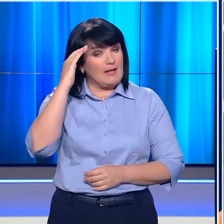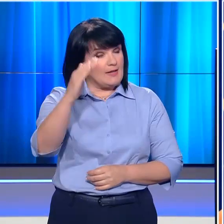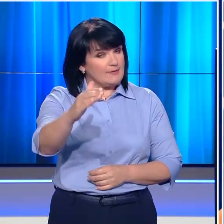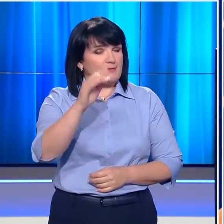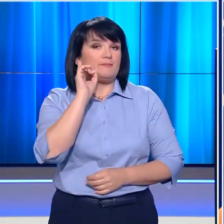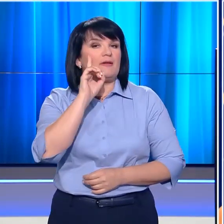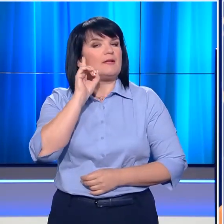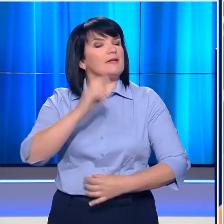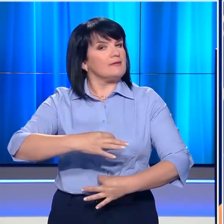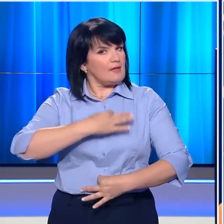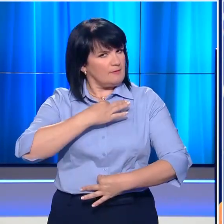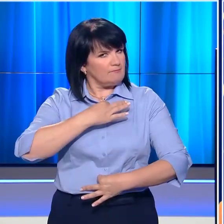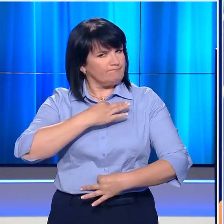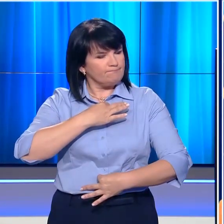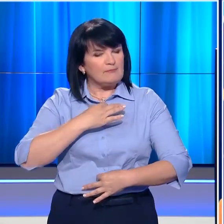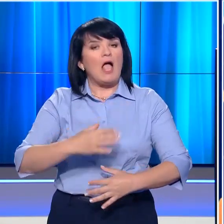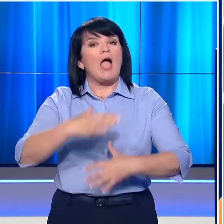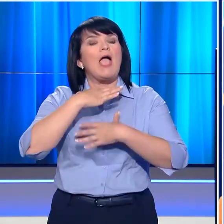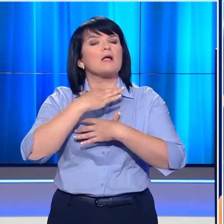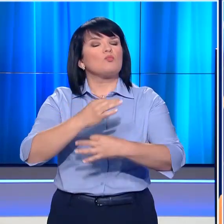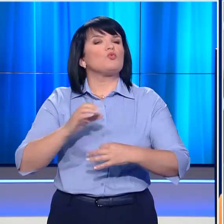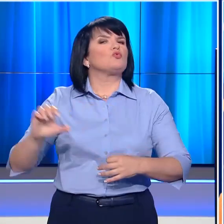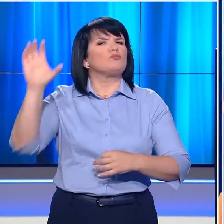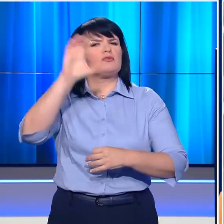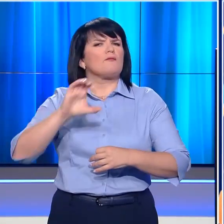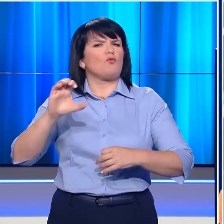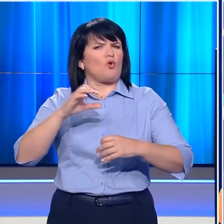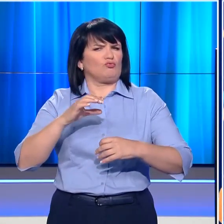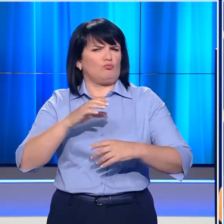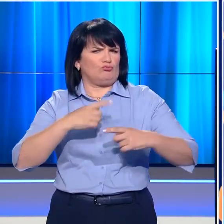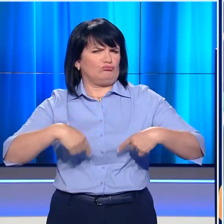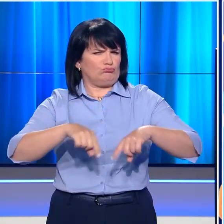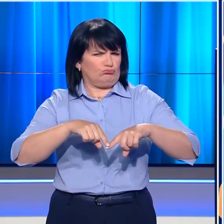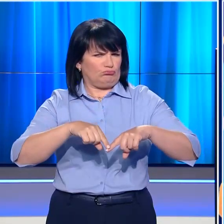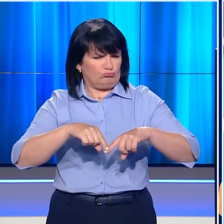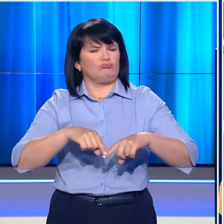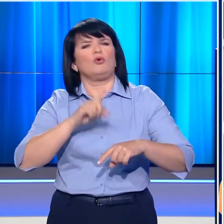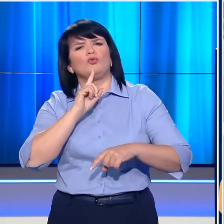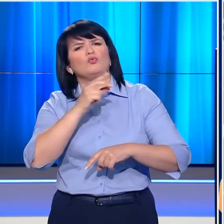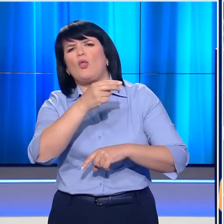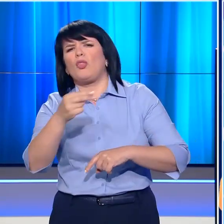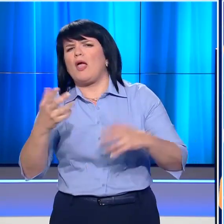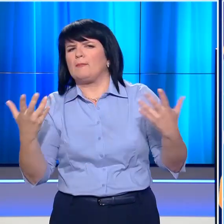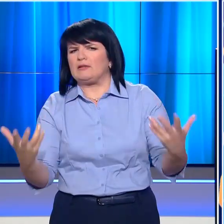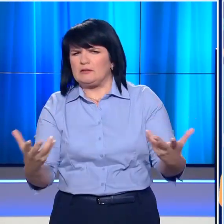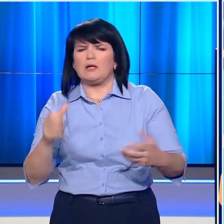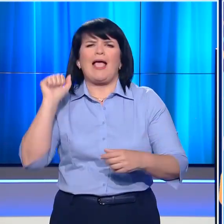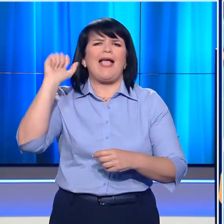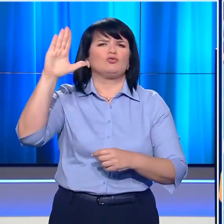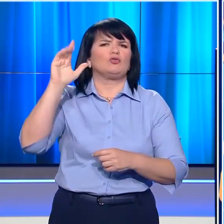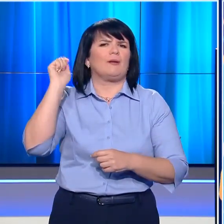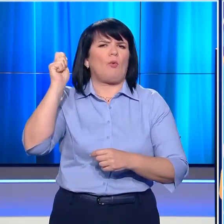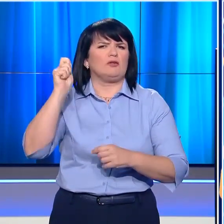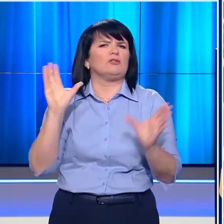Κυρίες και κύριοι, καλησπέρα σας. Ίσχυρο μήνυμα προς την Τουρκία έστειλε ο ύπατος εκπρόσωπος της Ευρωπαϊκής Ένωσης για θέματα εξωτερικής πολιτικής,